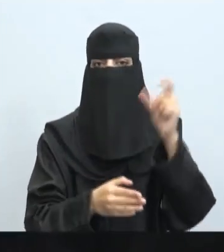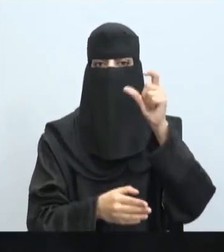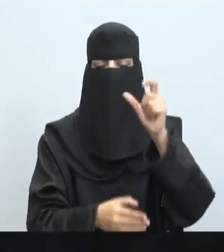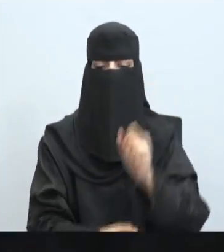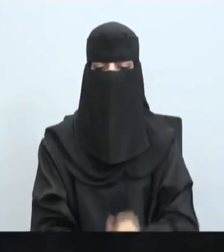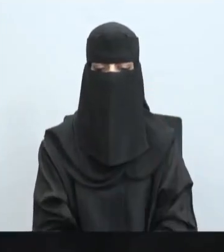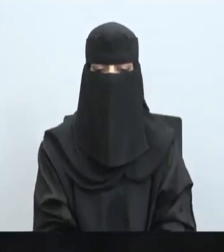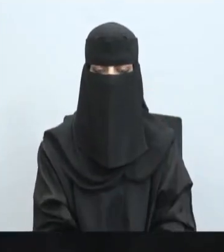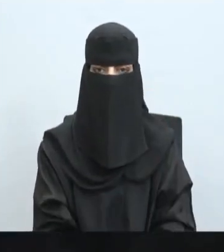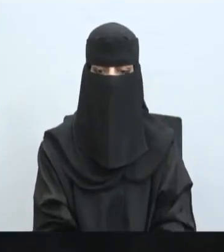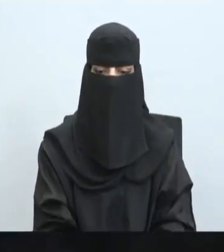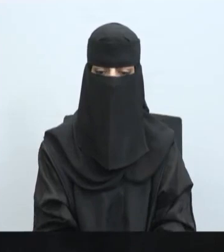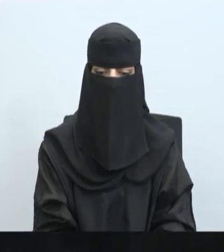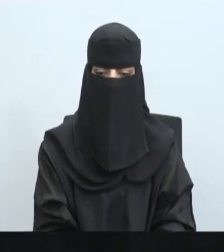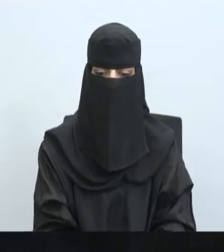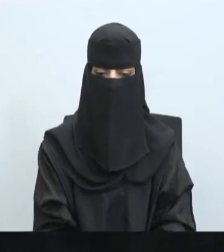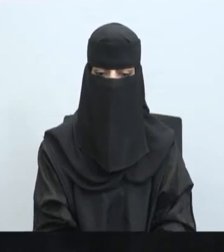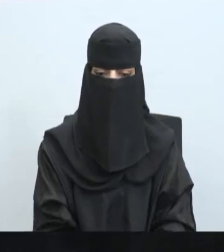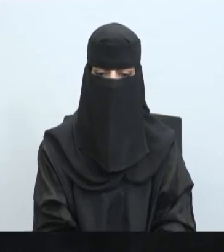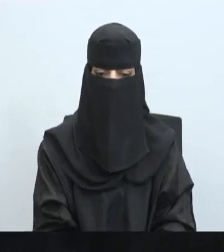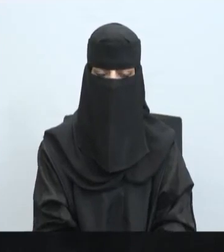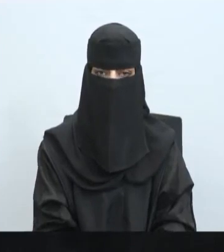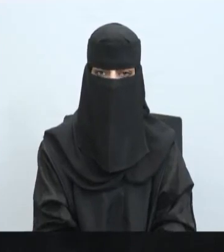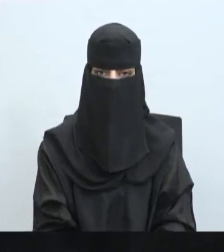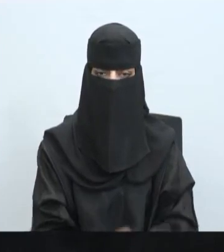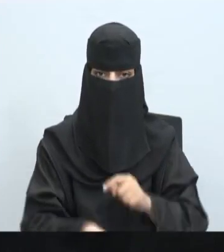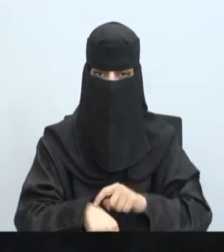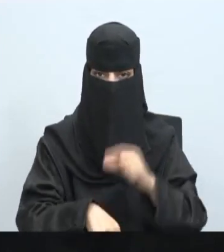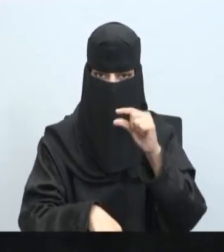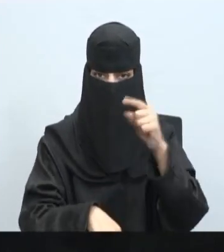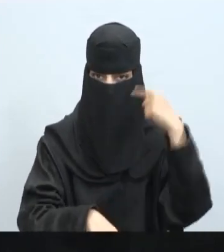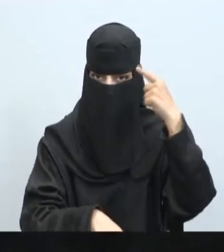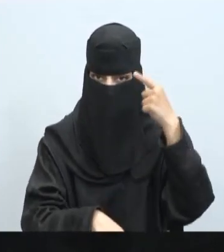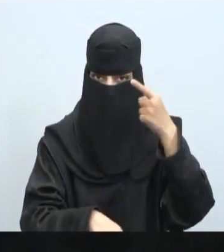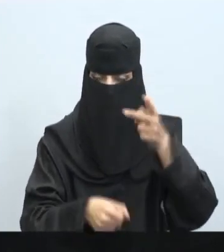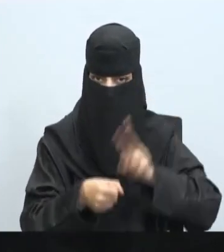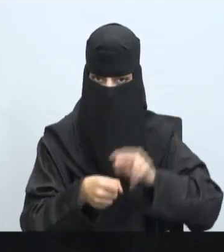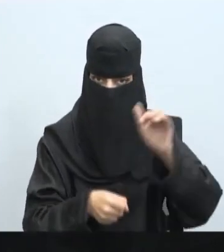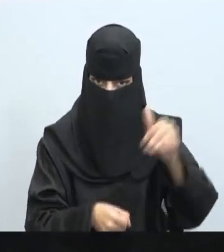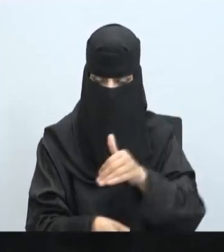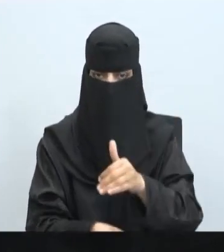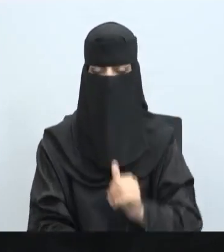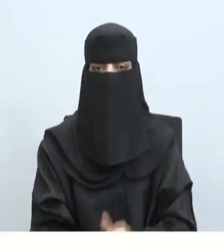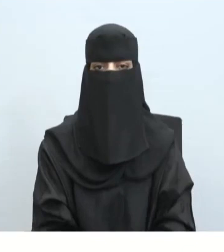اشهر المساجد التي بناها المسلمون هنعي دقيقه للتفكير ونرجع